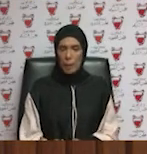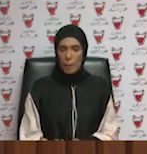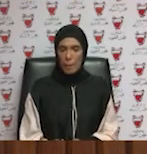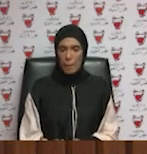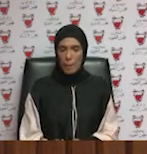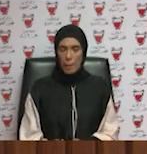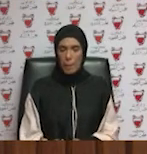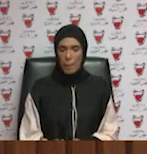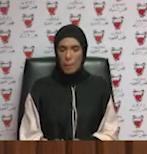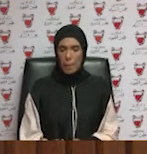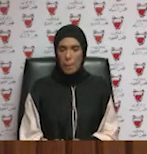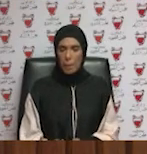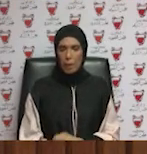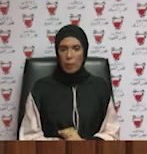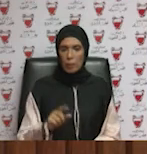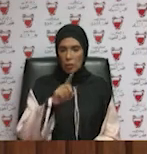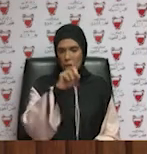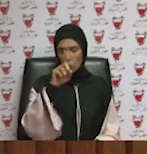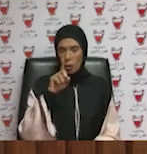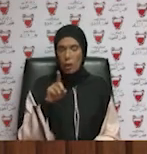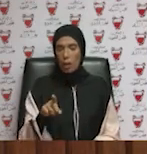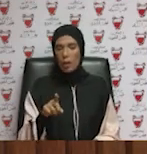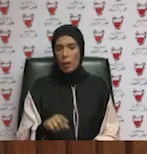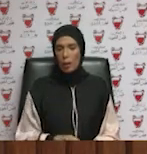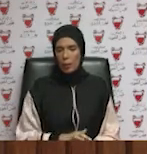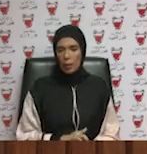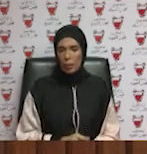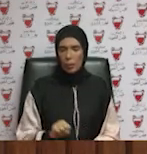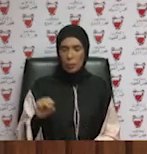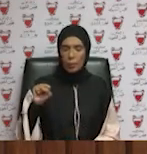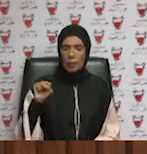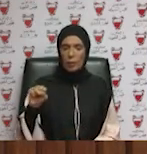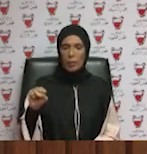جمال لما يوجه لي تساؤلات تتعلق